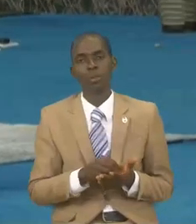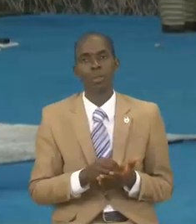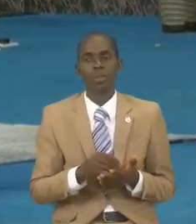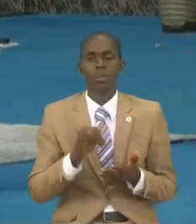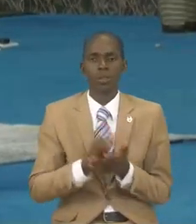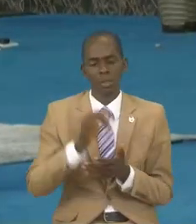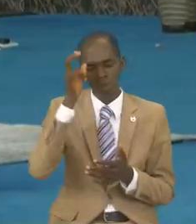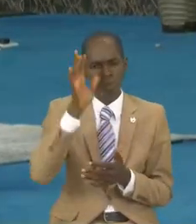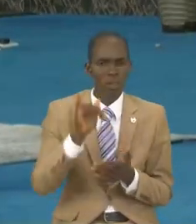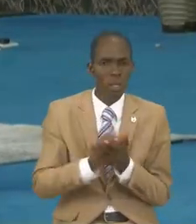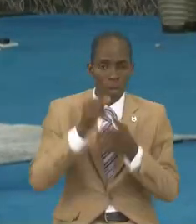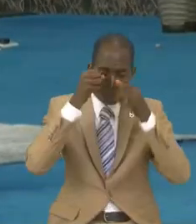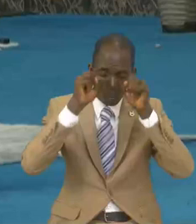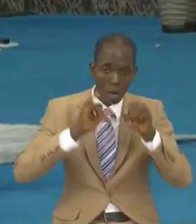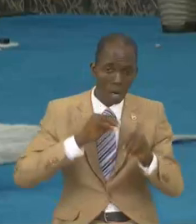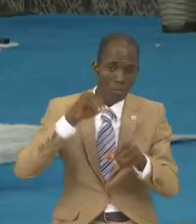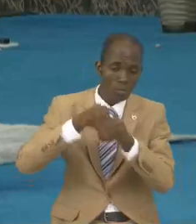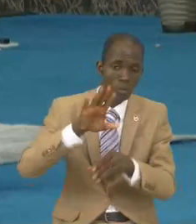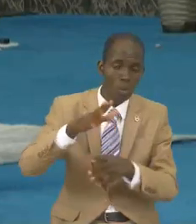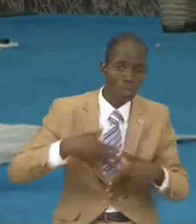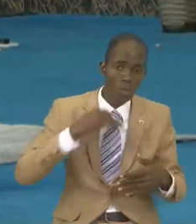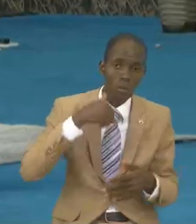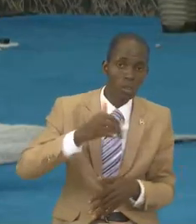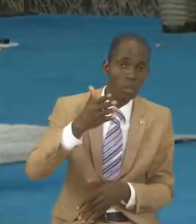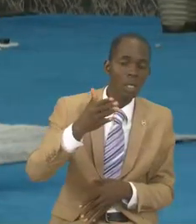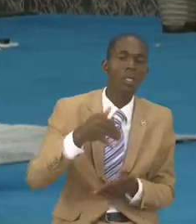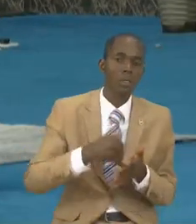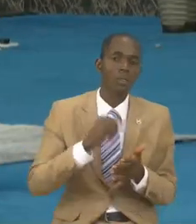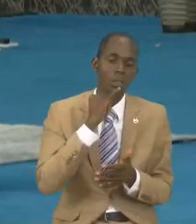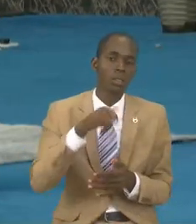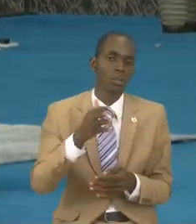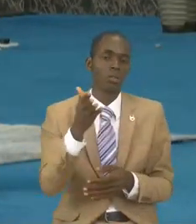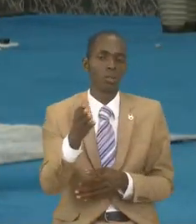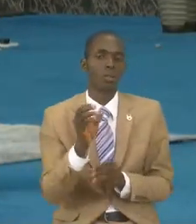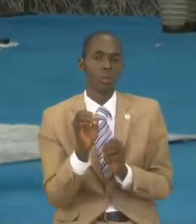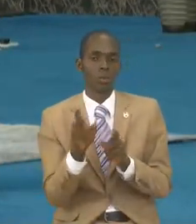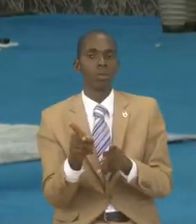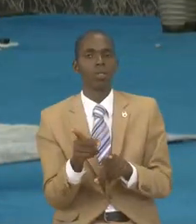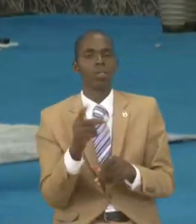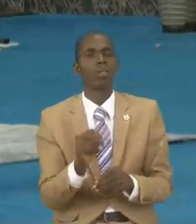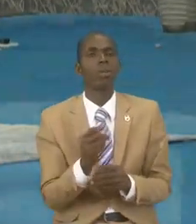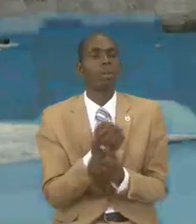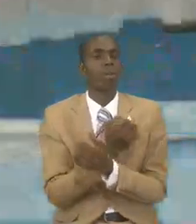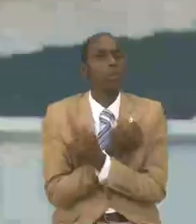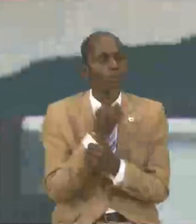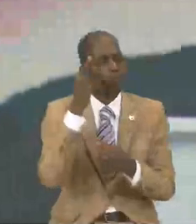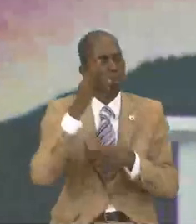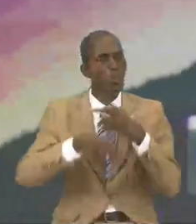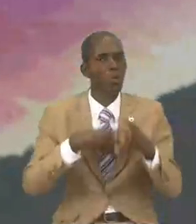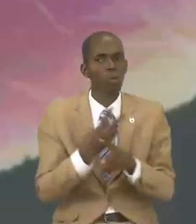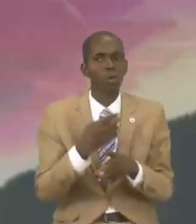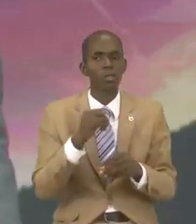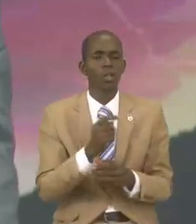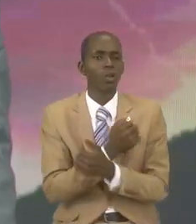cupidité que j'ai déposée là-bas, c'est encore intacte. Ah, je l'ai. L'amour du monde, l'amour